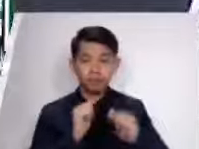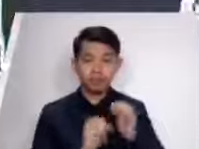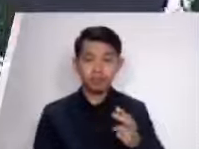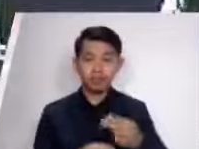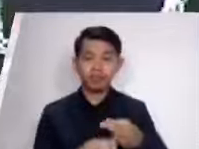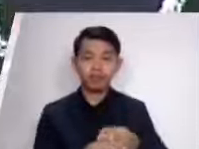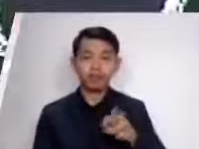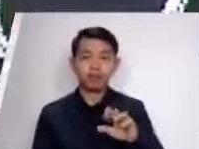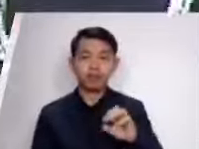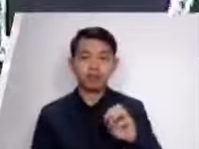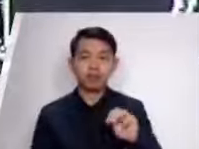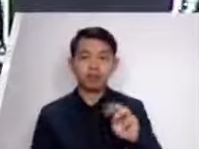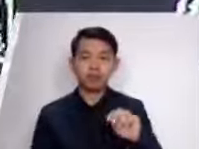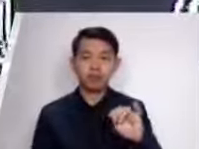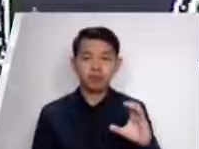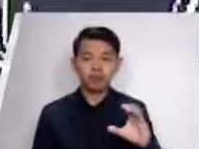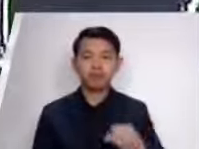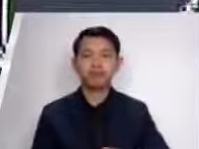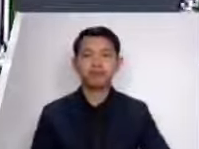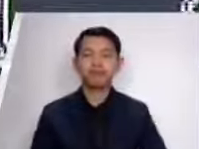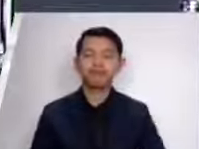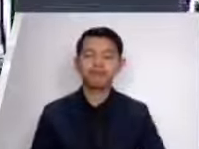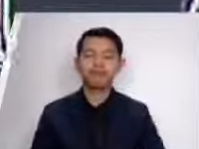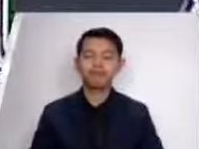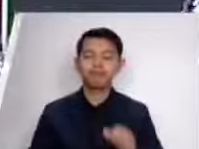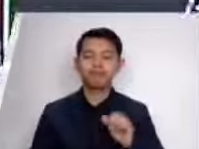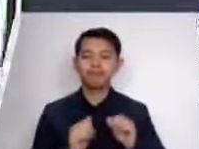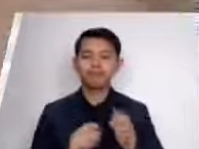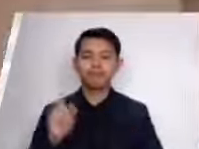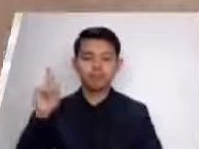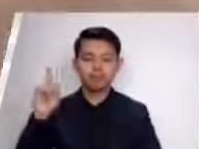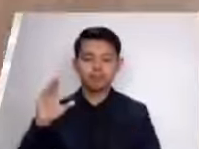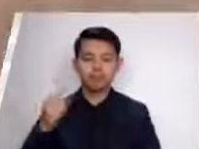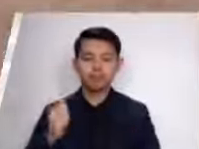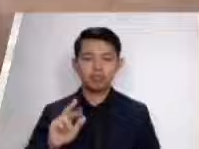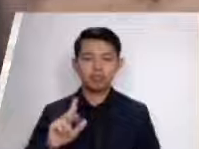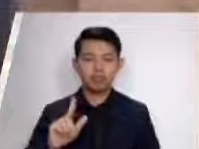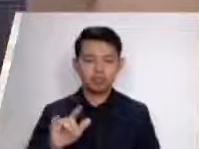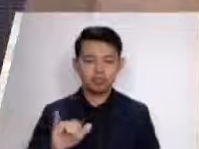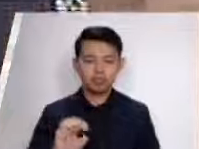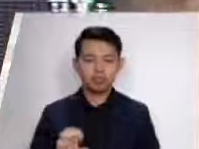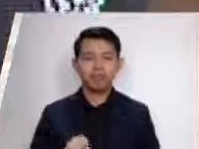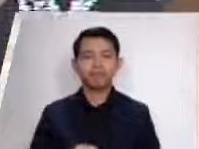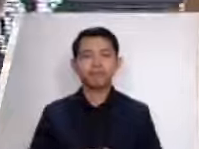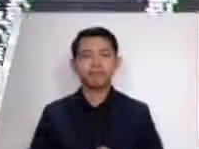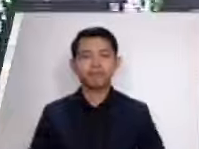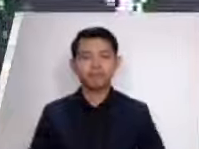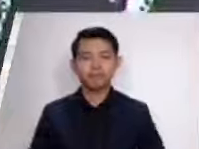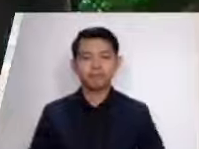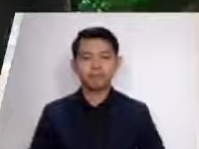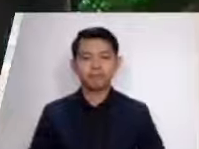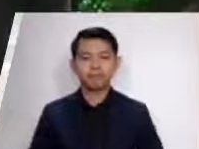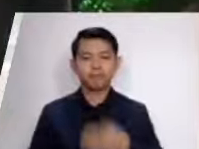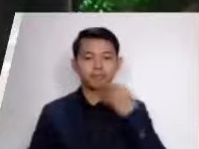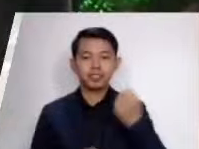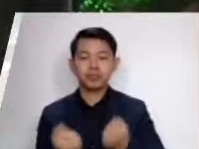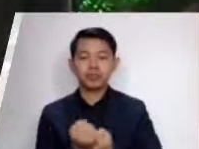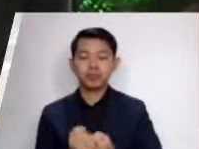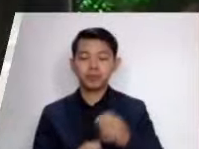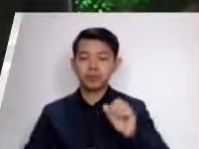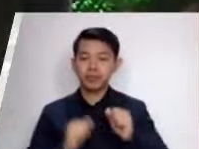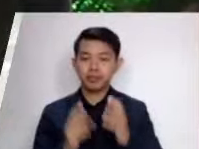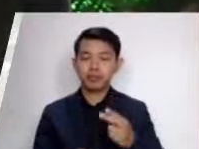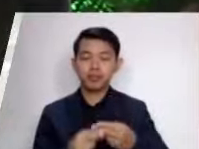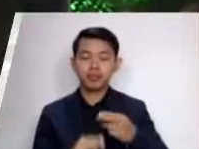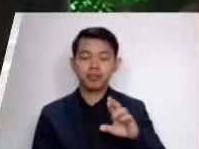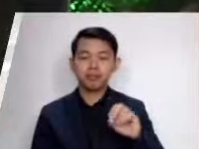Best Actress naman si Charlie Dizon ng Third World Romance. Best Supporting Actor si Ronnie Lazaro. At Best